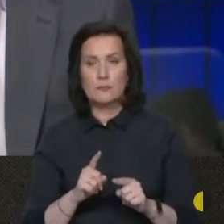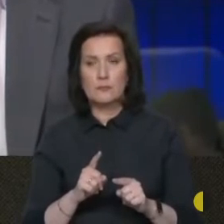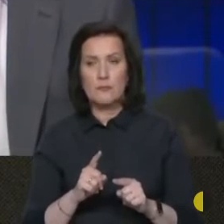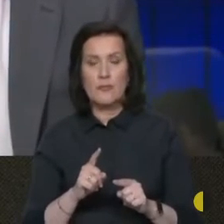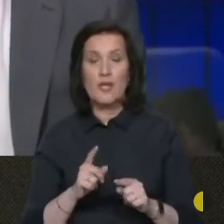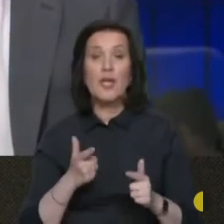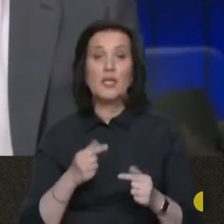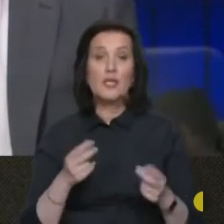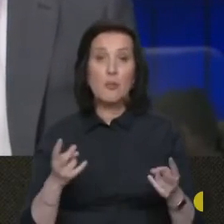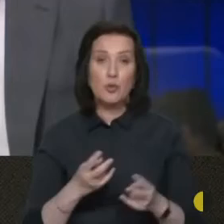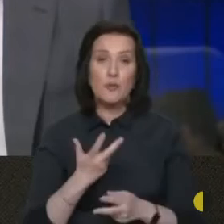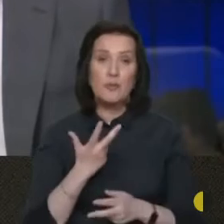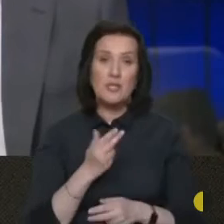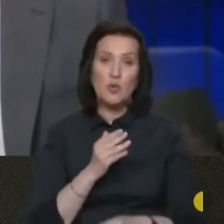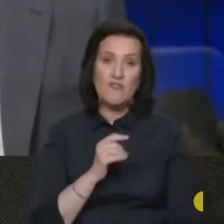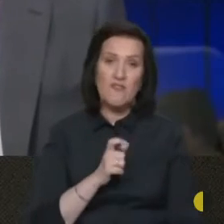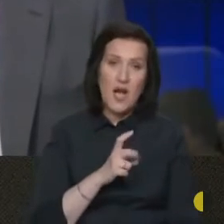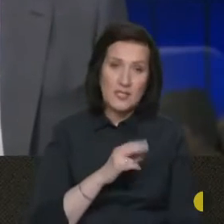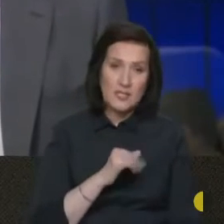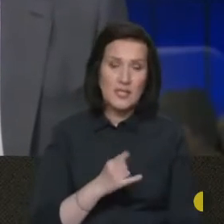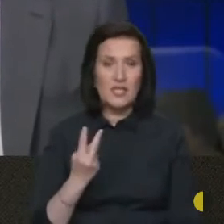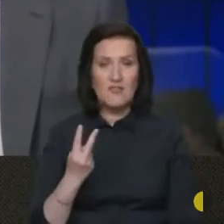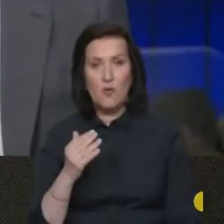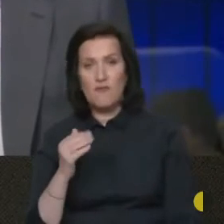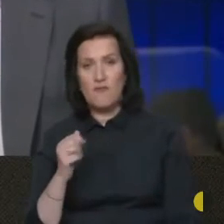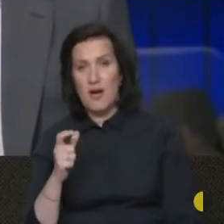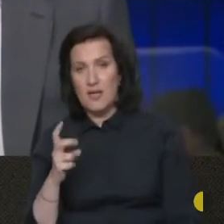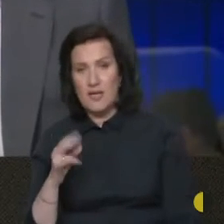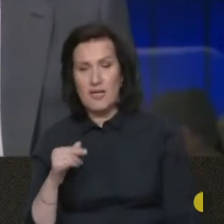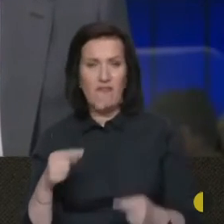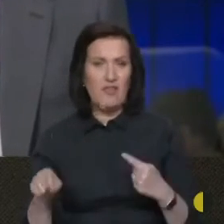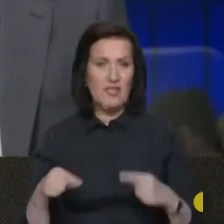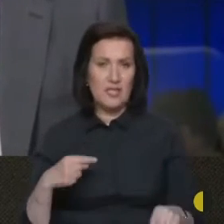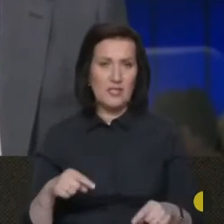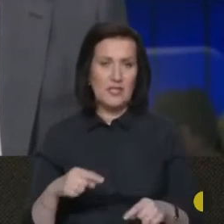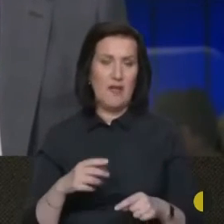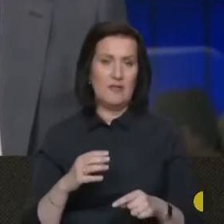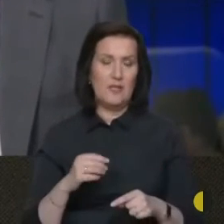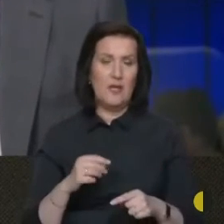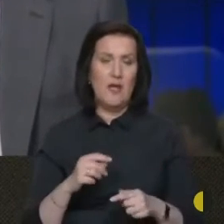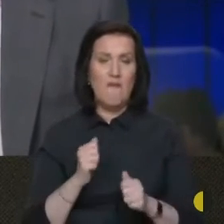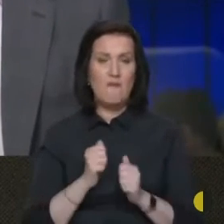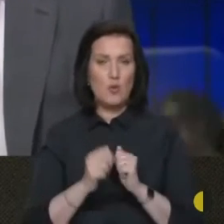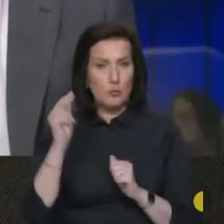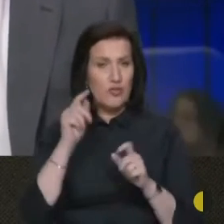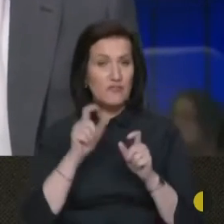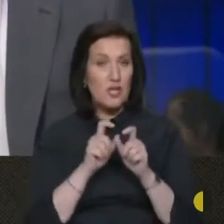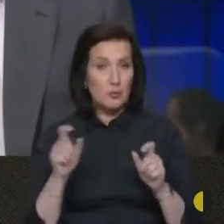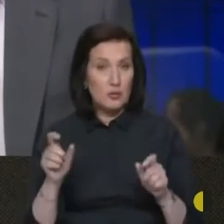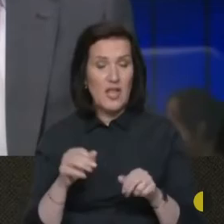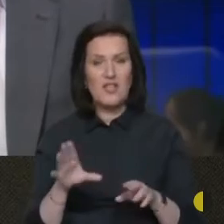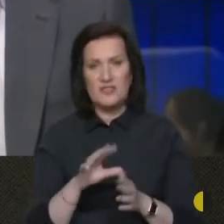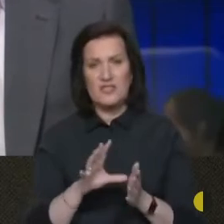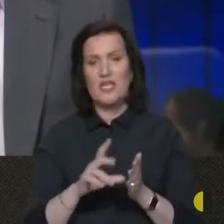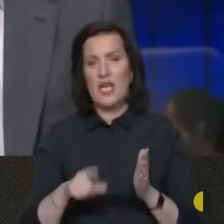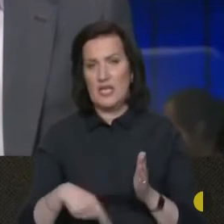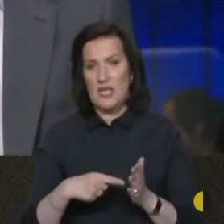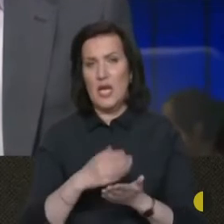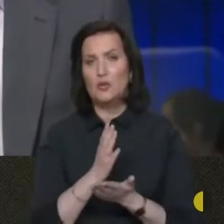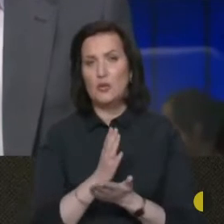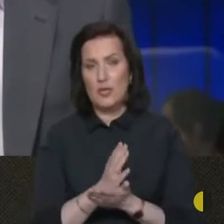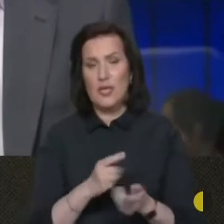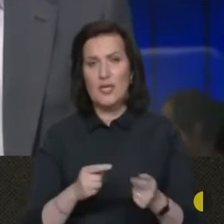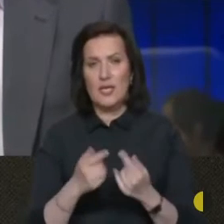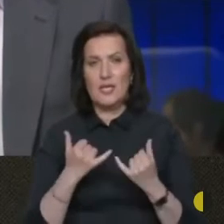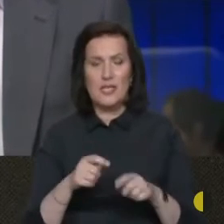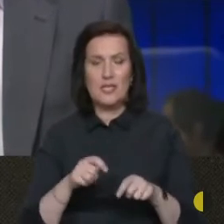де потрібно трьохфазні, де потрібно двохфазні, тому що відрізняється в кожному навчальному закладі, але всі ці генератори є, і от ми якраз їх